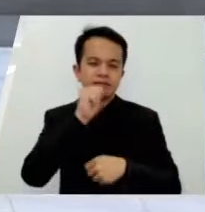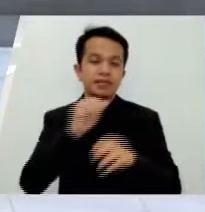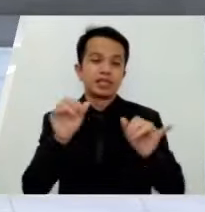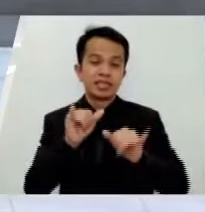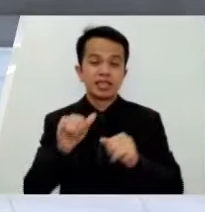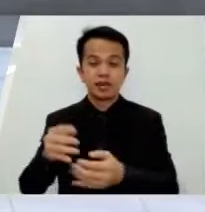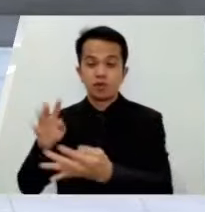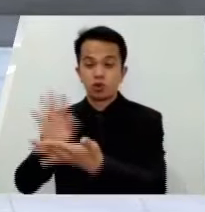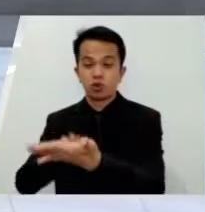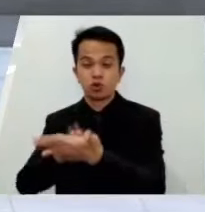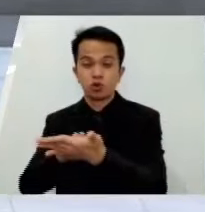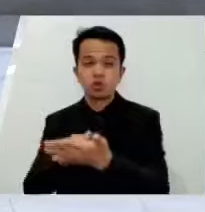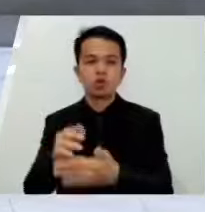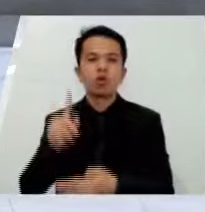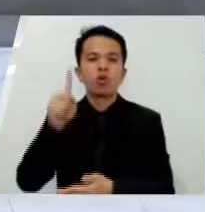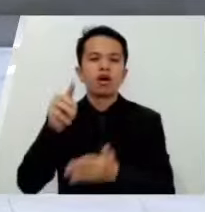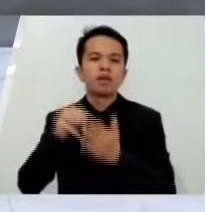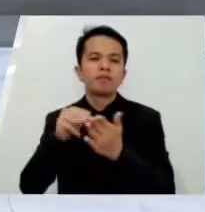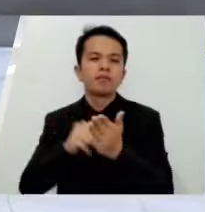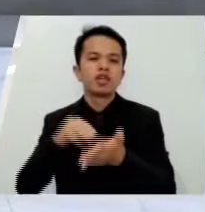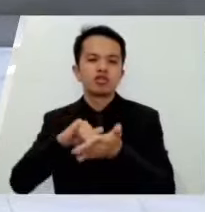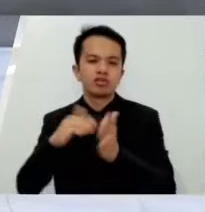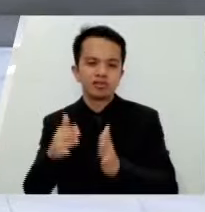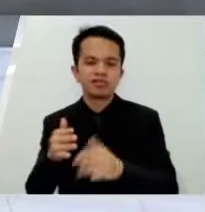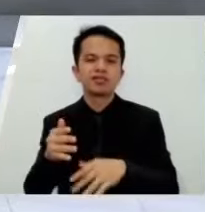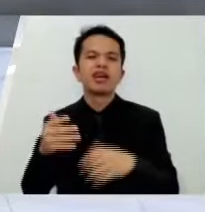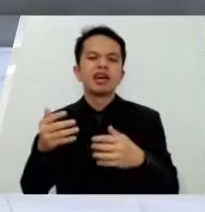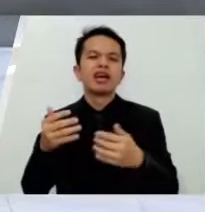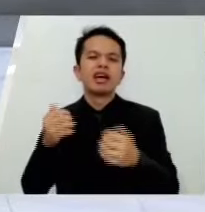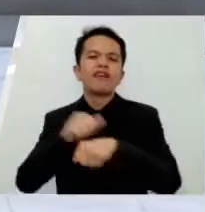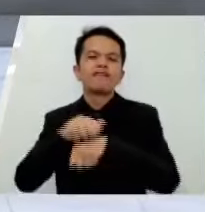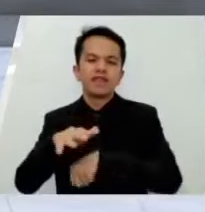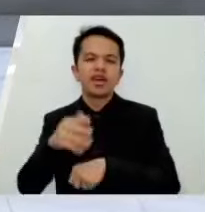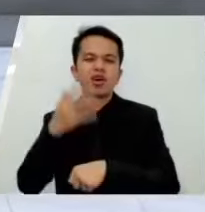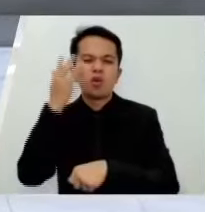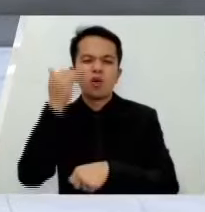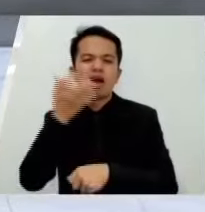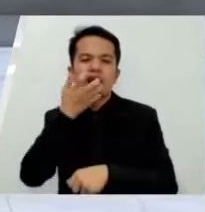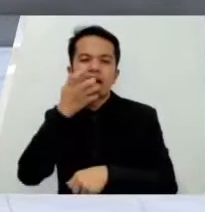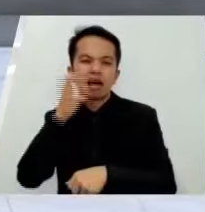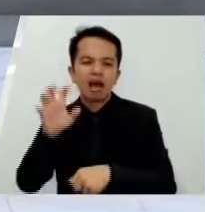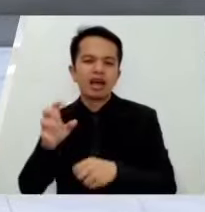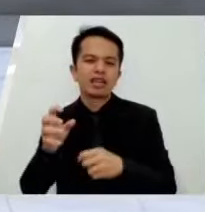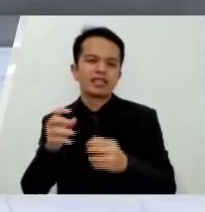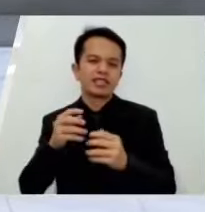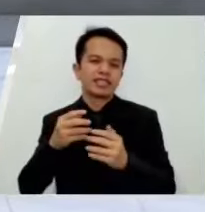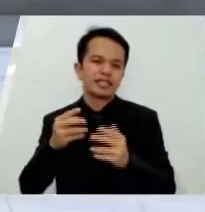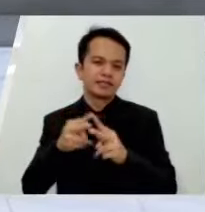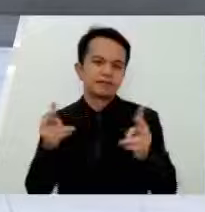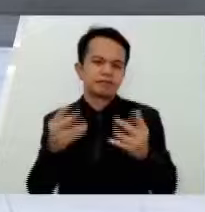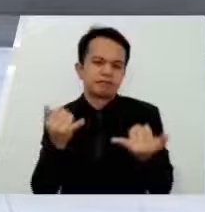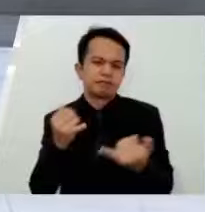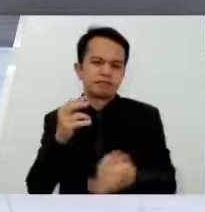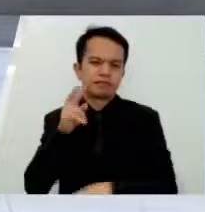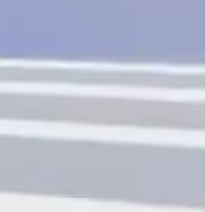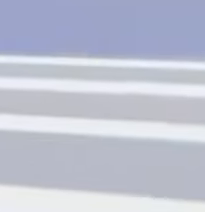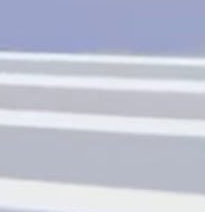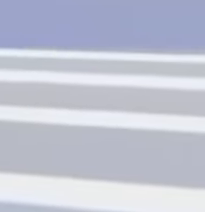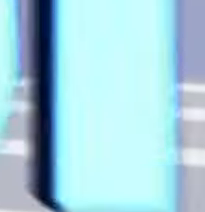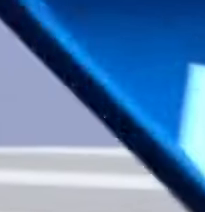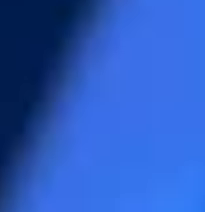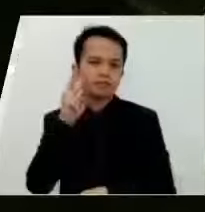mahigit 1 milyong estudyante ang apektado ng sobrang init ayon sa DepEd. Saksi, sina Maki Pulido at Sandra Aguinaldo.